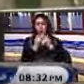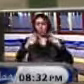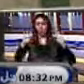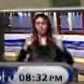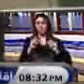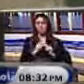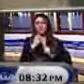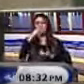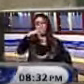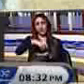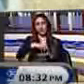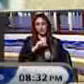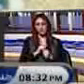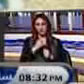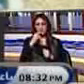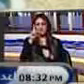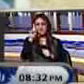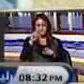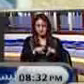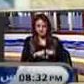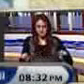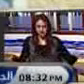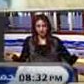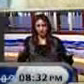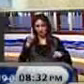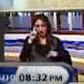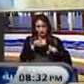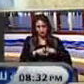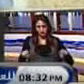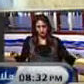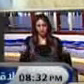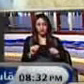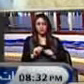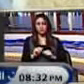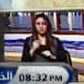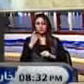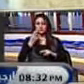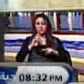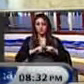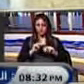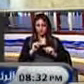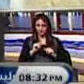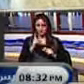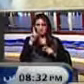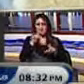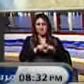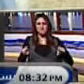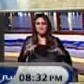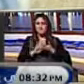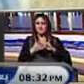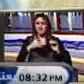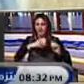التحتية للقرية. الصرف الصحي اللي الأول عليه ولا ومش حد سأل عنه تاني. لا ما فيش صرف صحي عندنا،